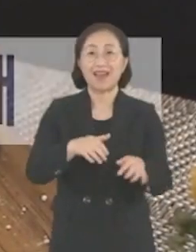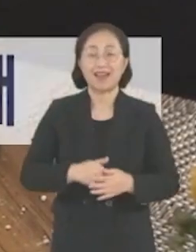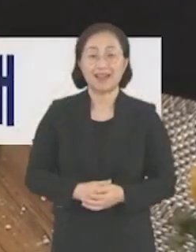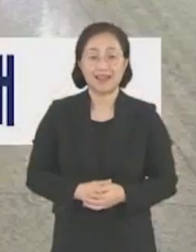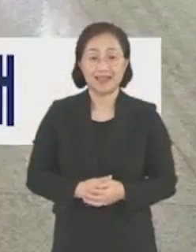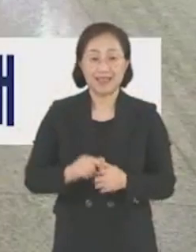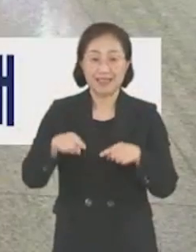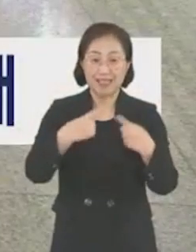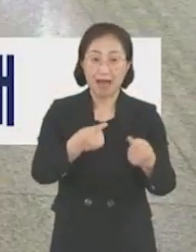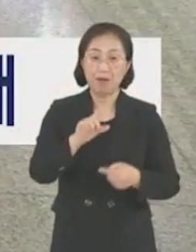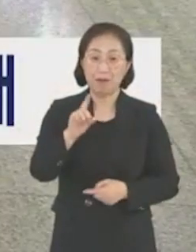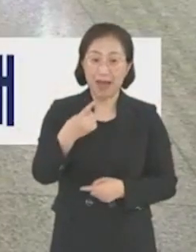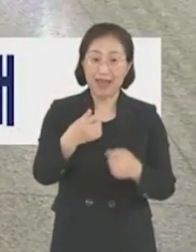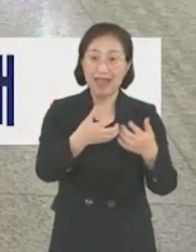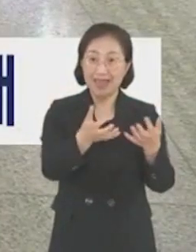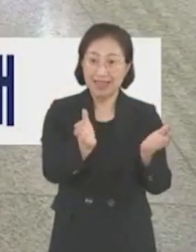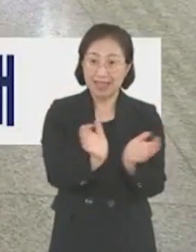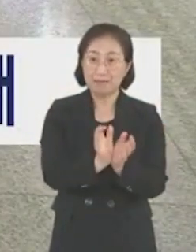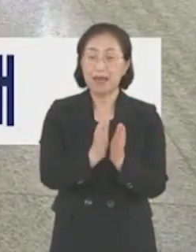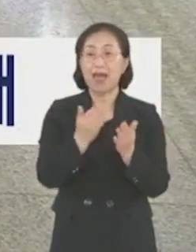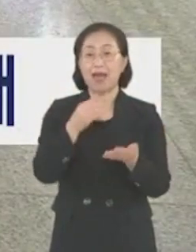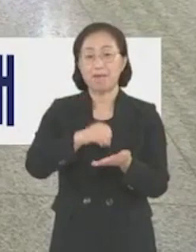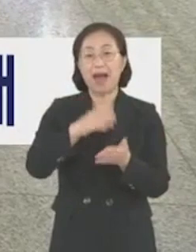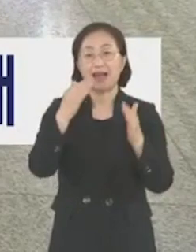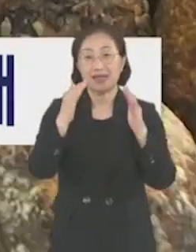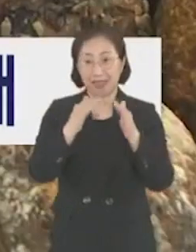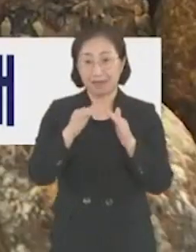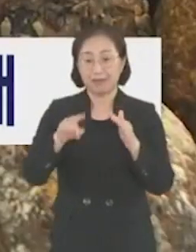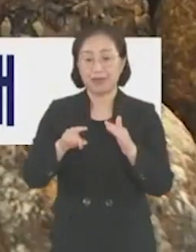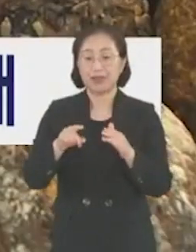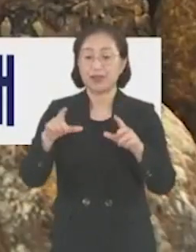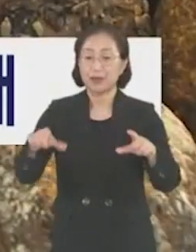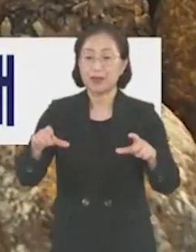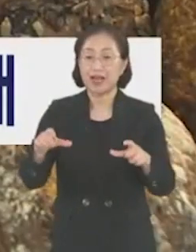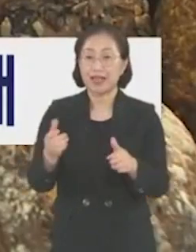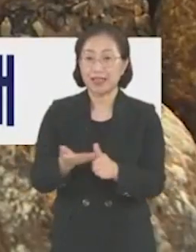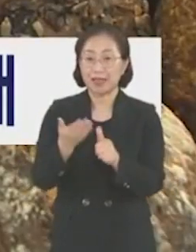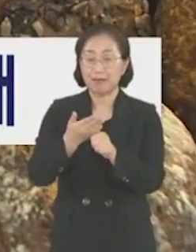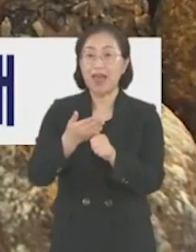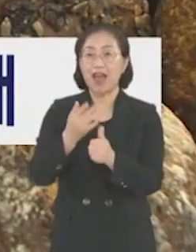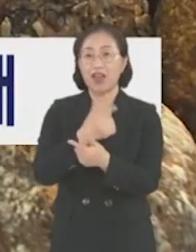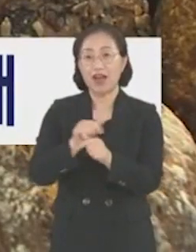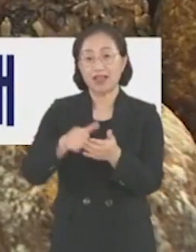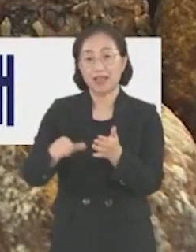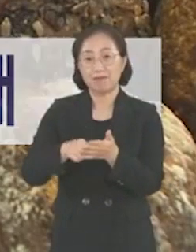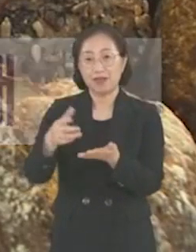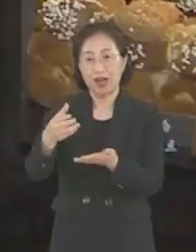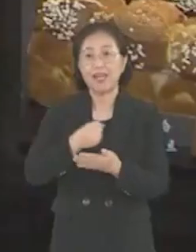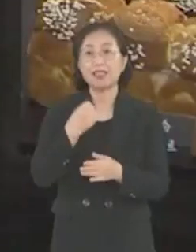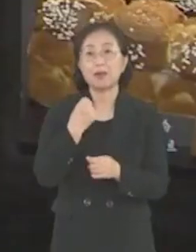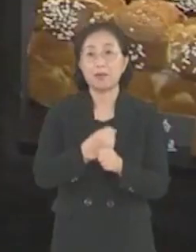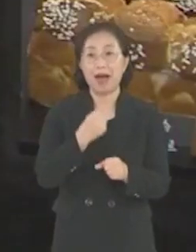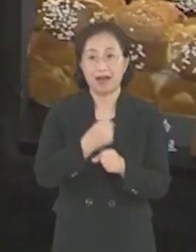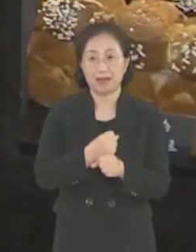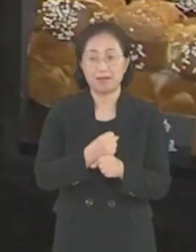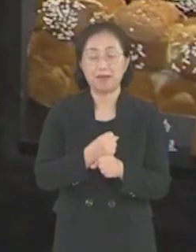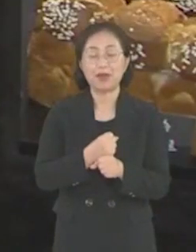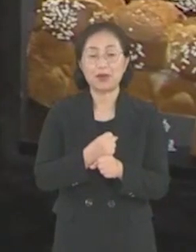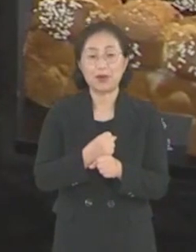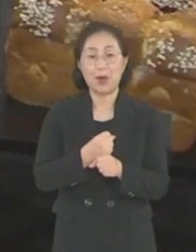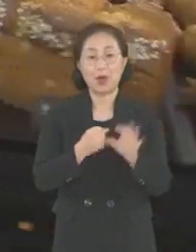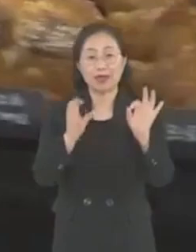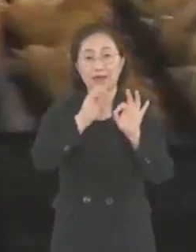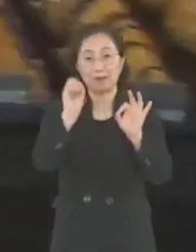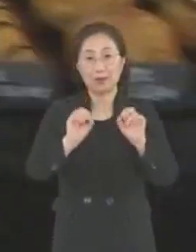참여 100여 개 동네 빵집들은 지역 농산물을 활용한 다양한 빵을 선보이고 10% 할인